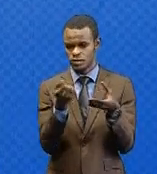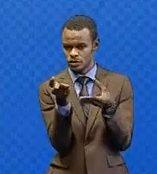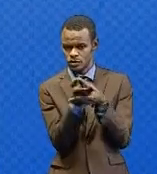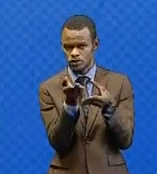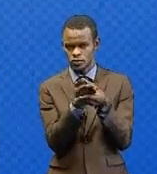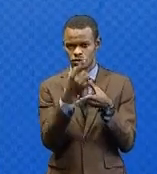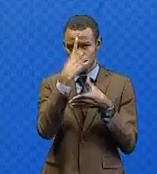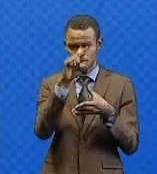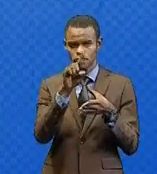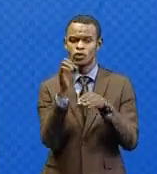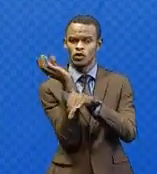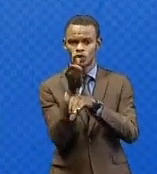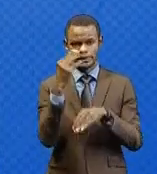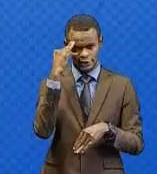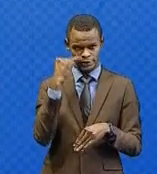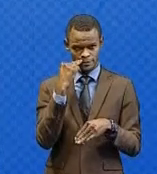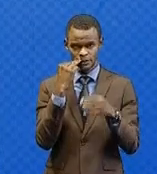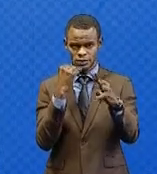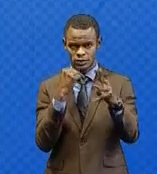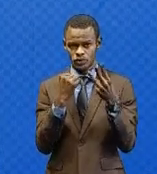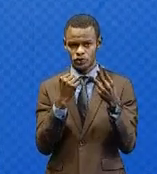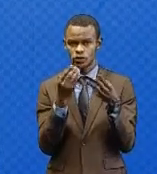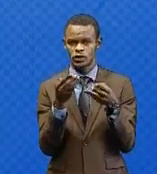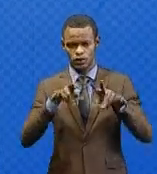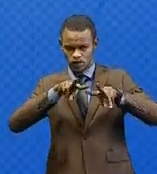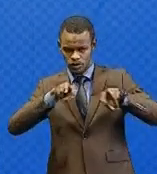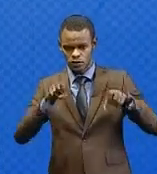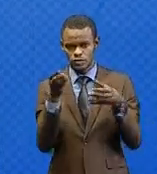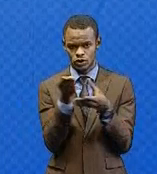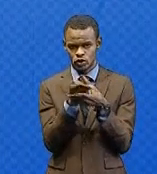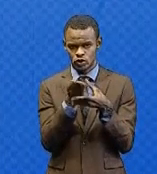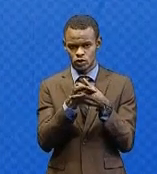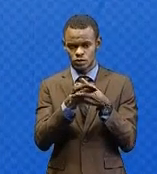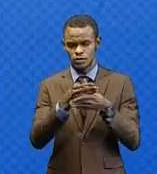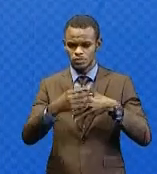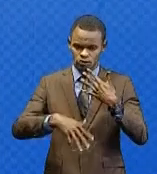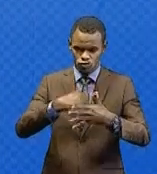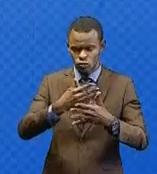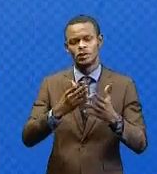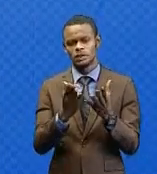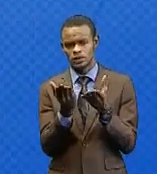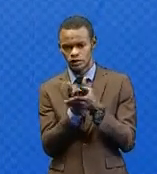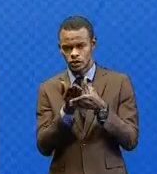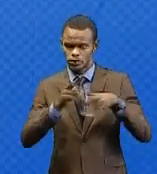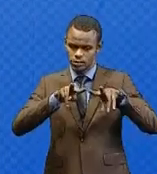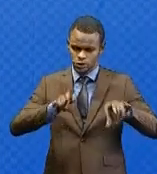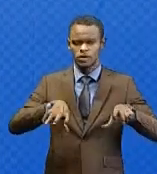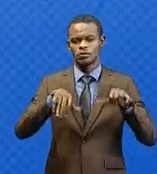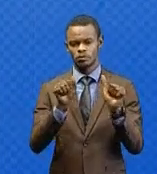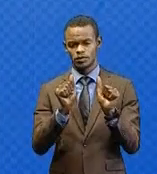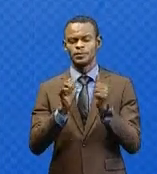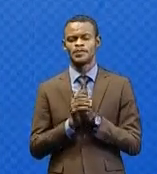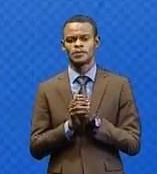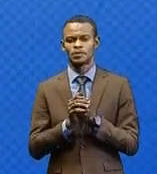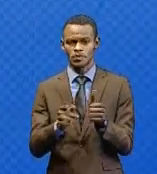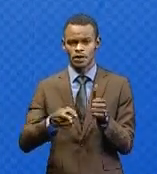ministres, examen des dossiers et examen et adoption d'un texte. Point 1. De